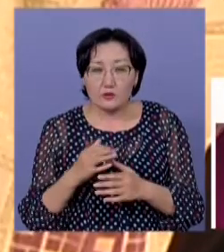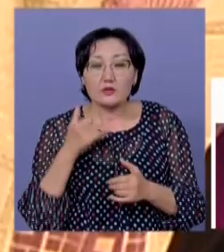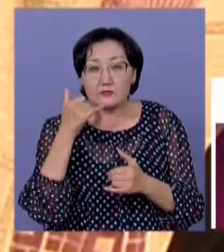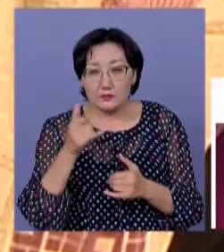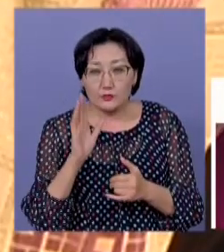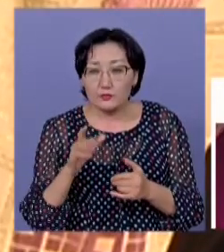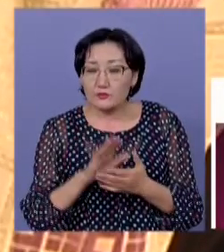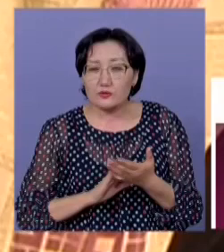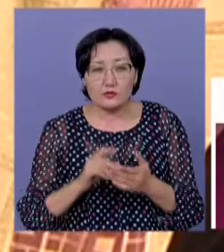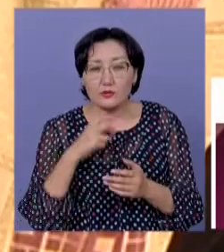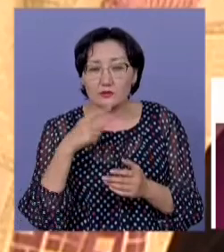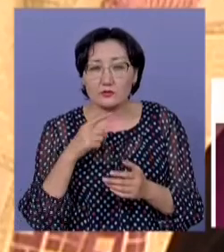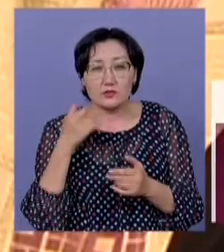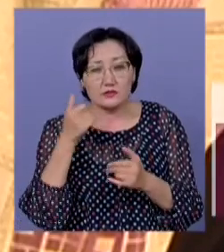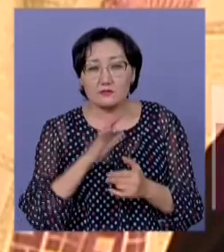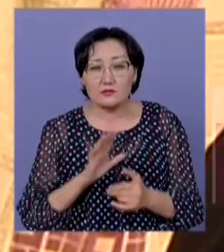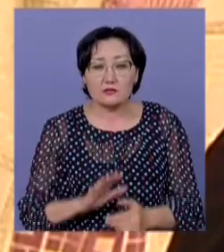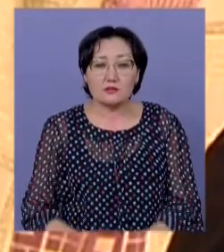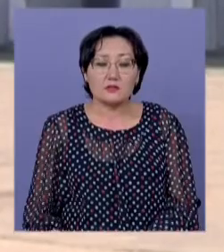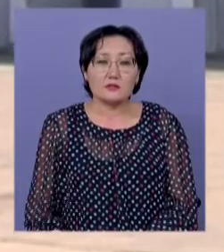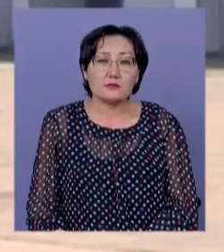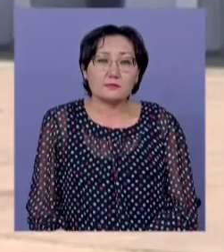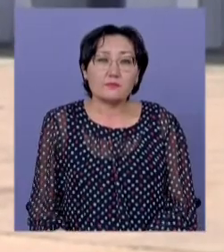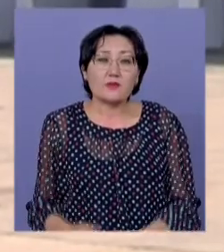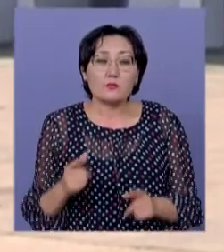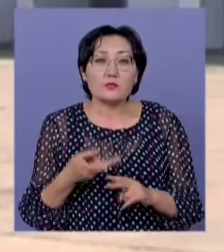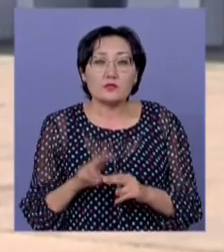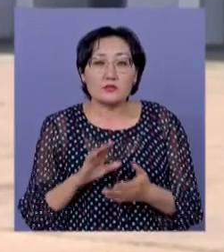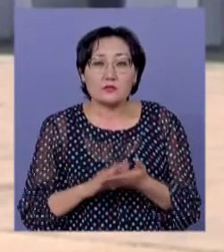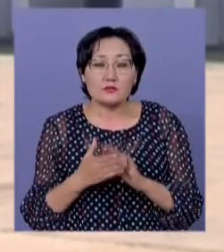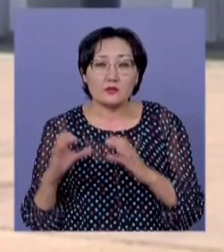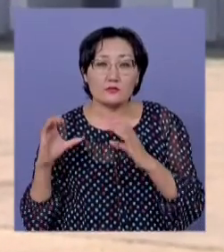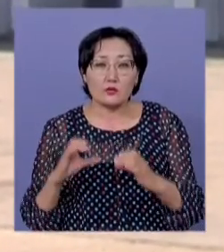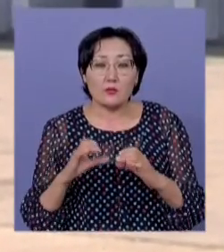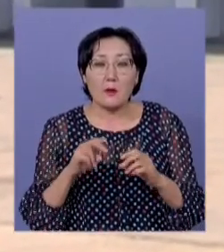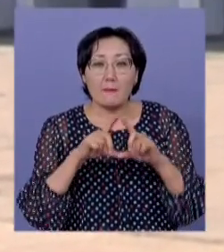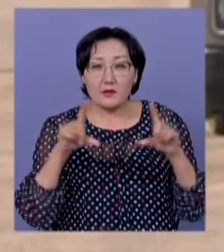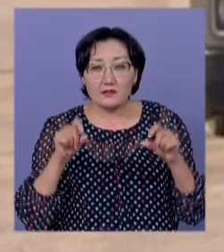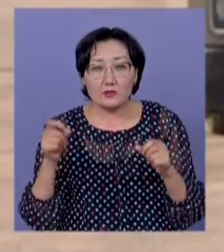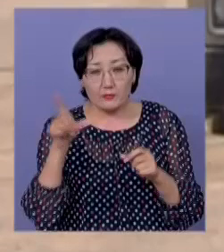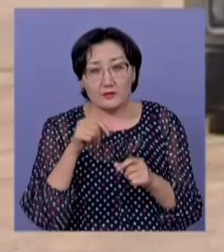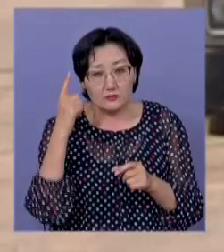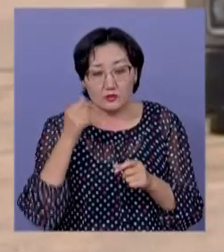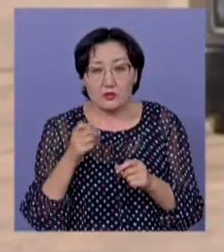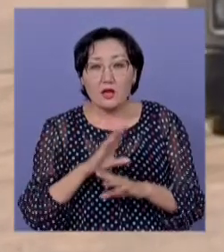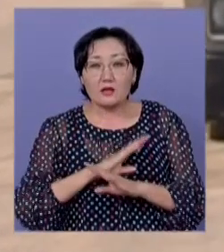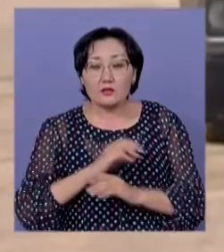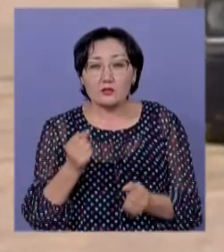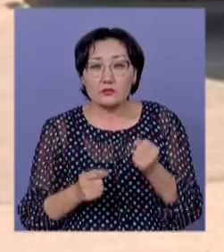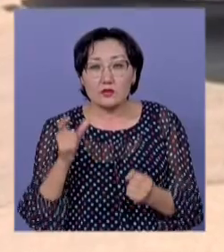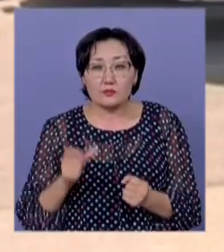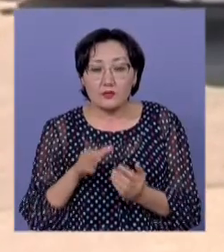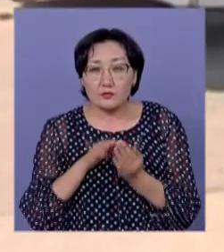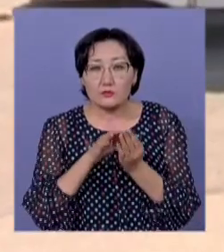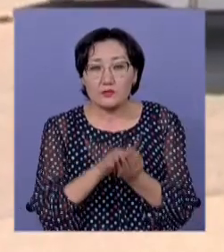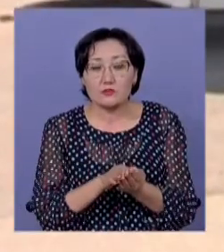болды. Одан кейін вообще ешкім хабарласқан жоқ, ештеңе деген жоқ. Бұл жағдайдан автобус паркінің өкілдері хабардармыз дейді. Қайтыс болған жүргізушіні ақтық сапарға